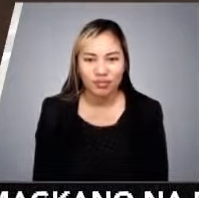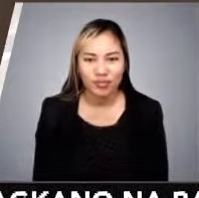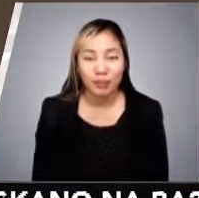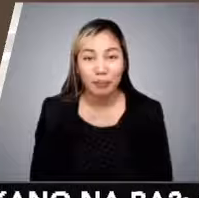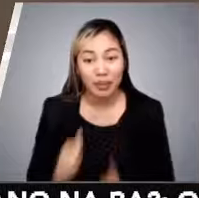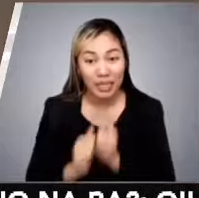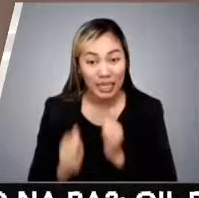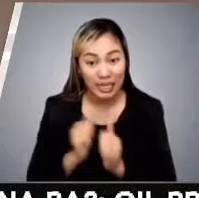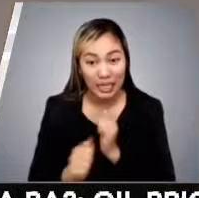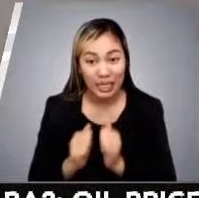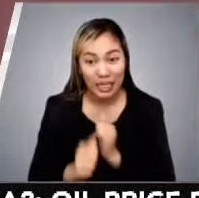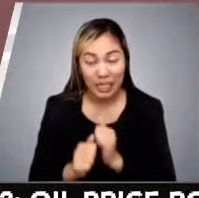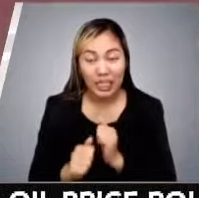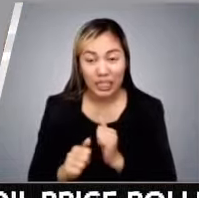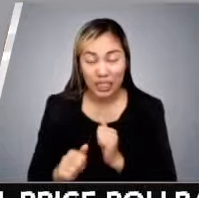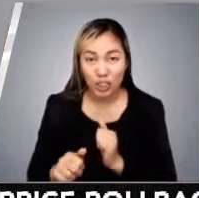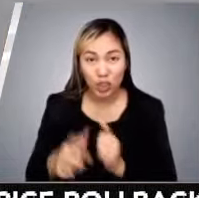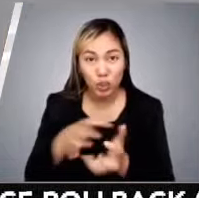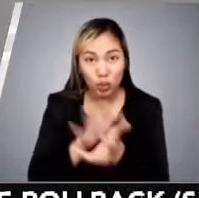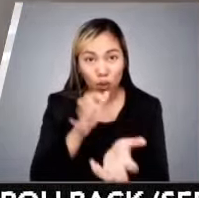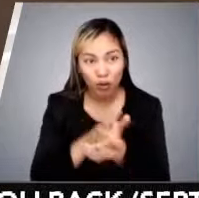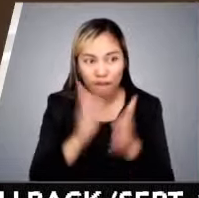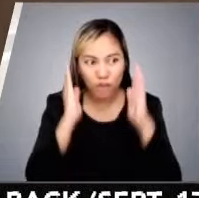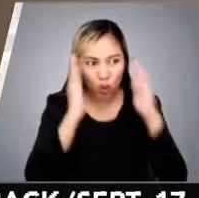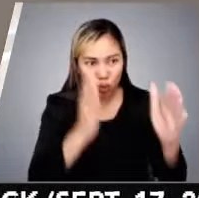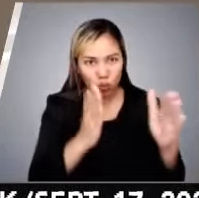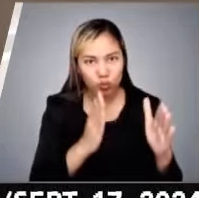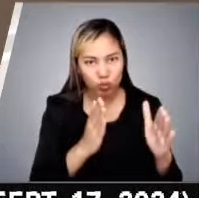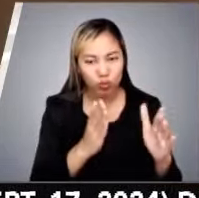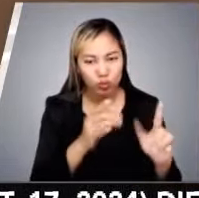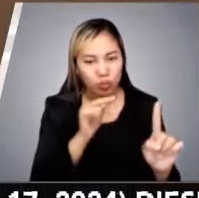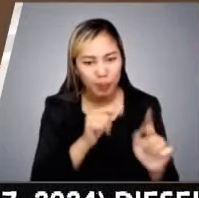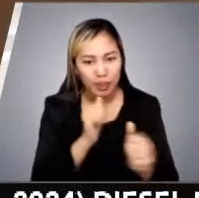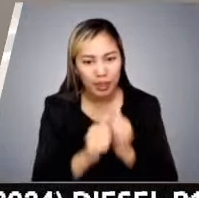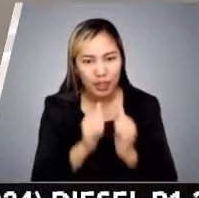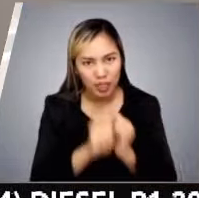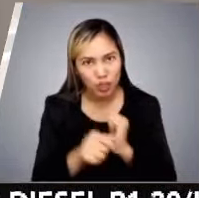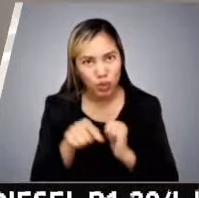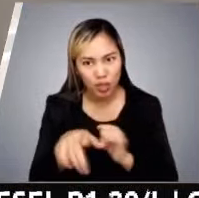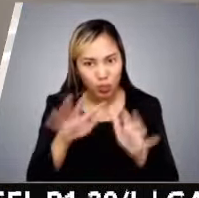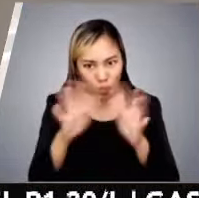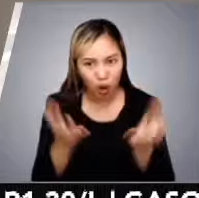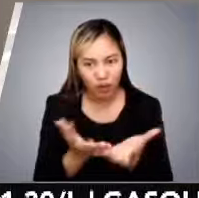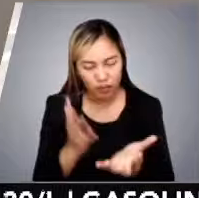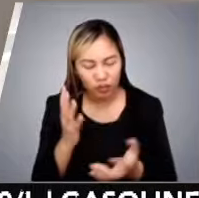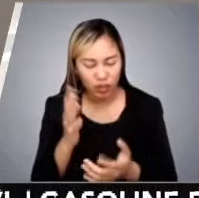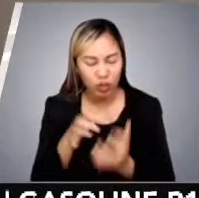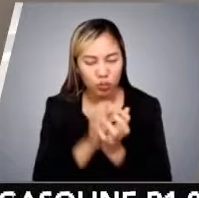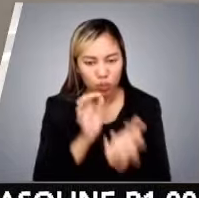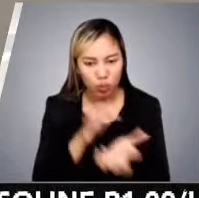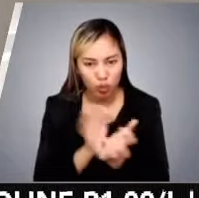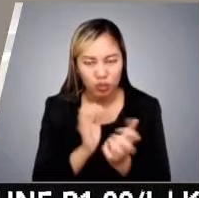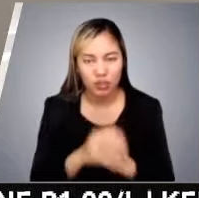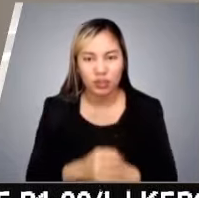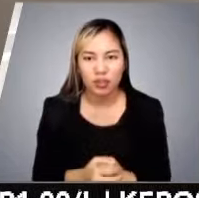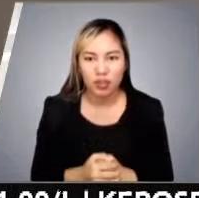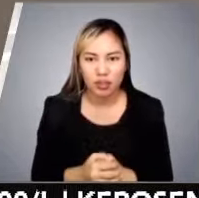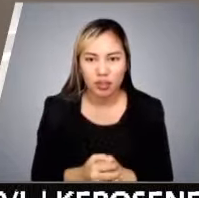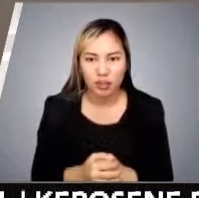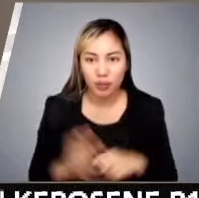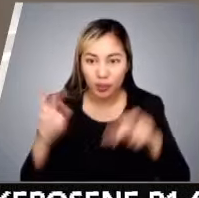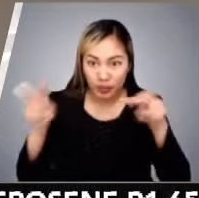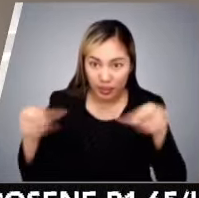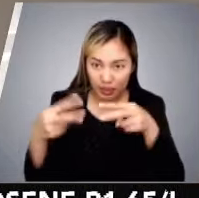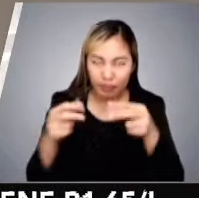mundo nila. Tsaka may isa ako natutunan. May dalawang aso rin kasi ako, medyo may kalakihan lang sila. Pag nagkaroon doon ng eye contact yan. May sabihin, tiwala.